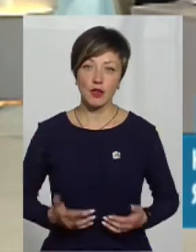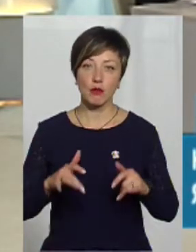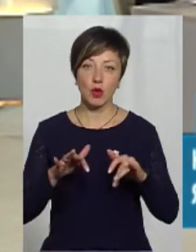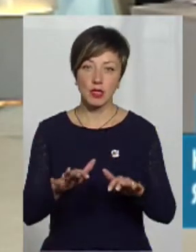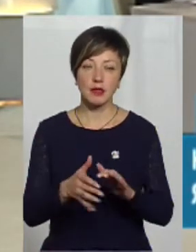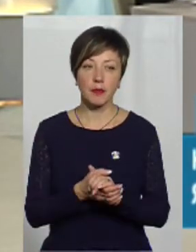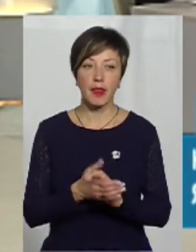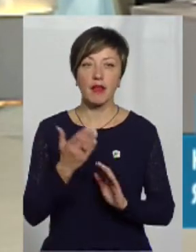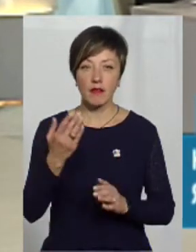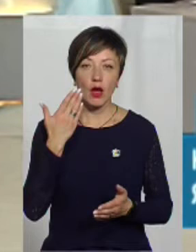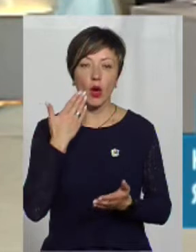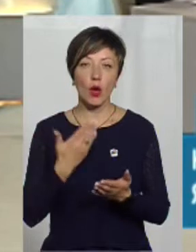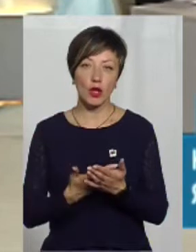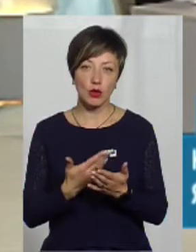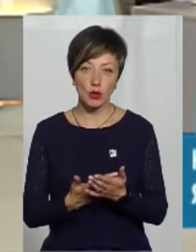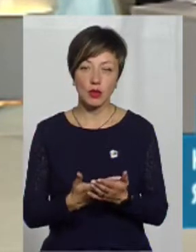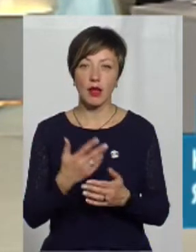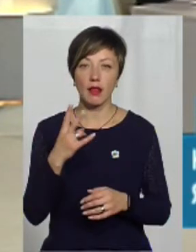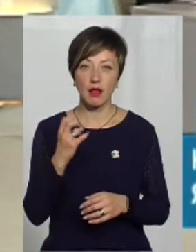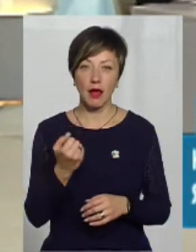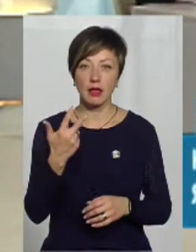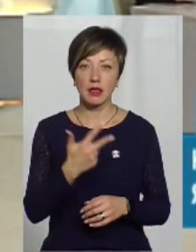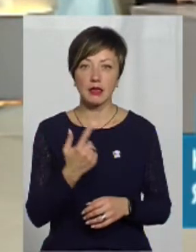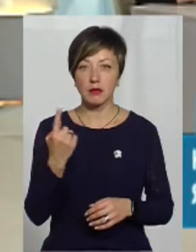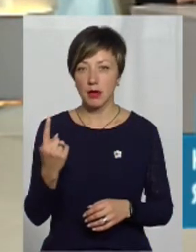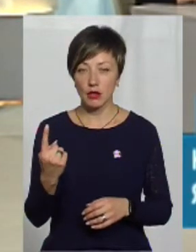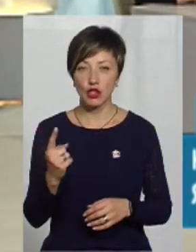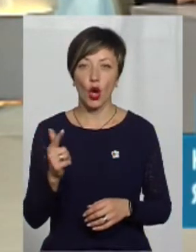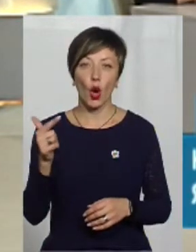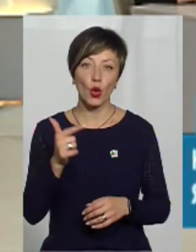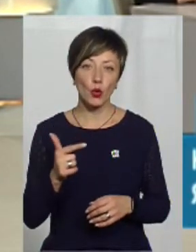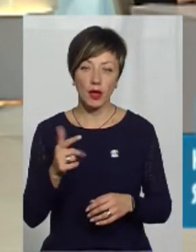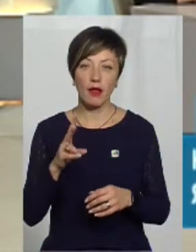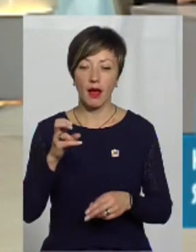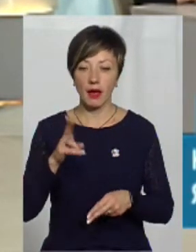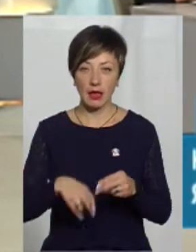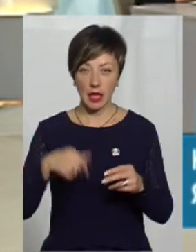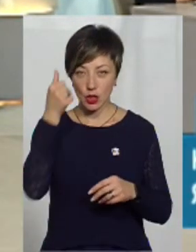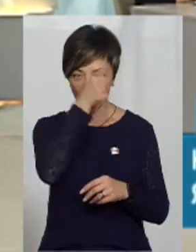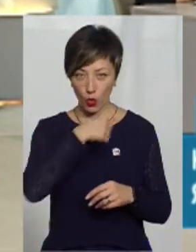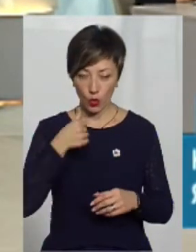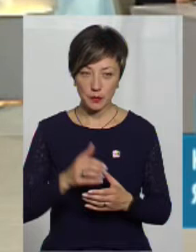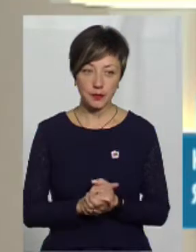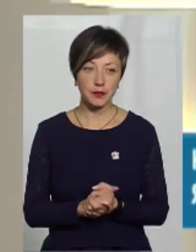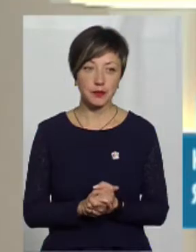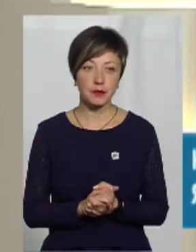процес. Тобто ви орієнтуєтесь все ж таки на 31 грудня, тобто на кінець року.